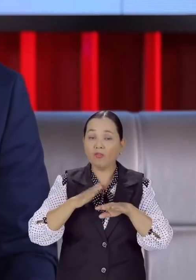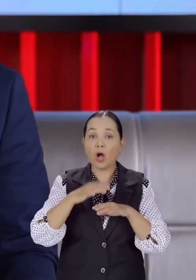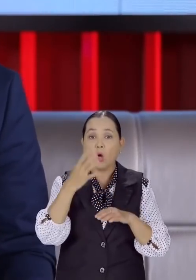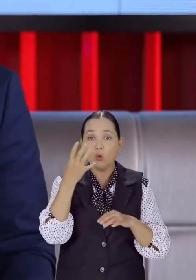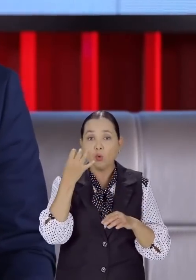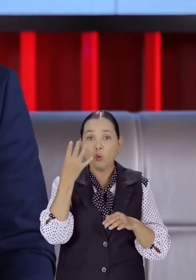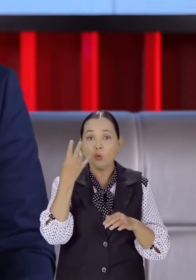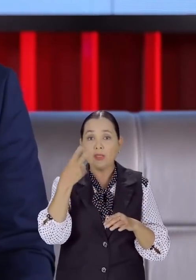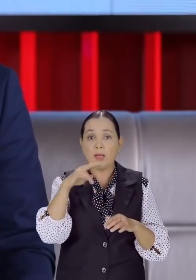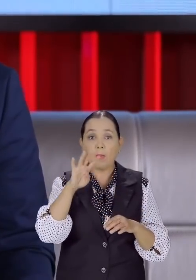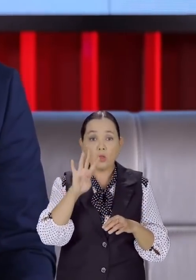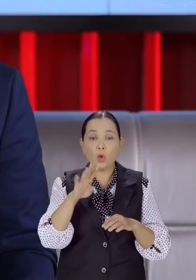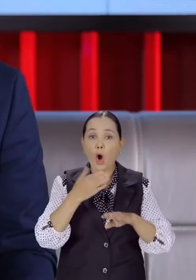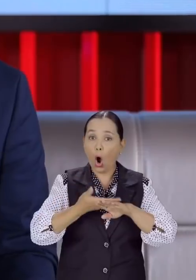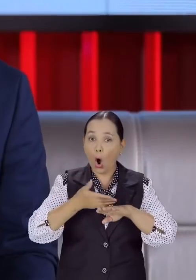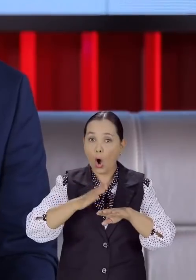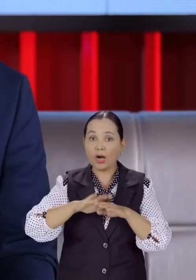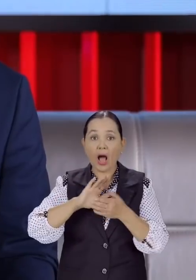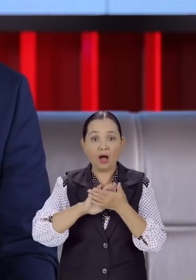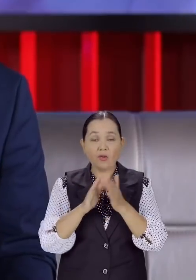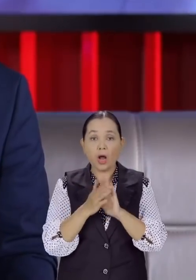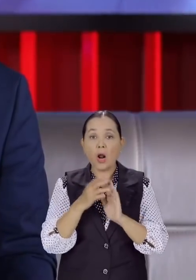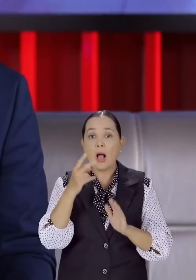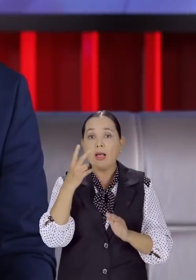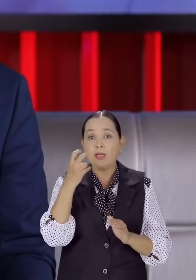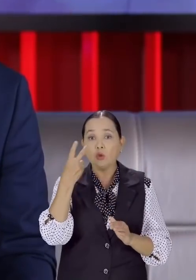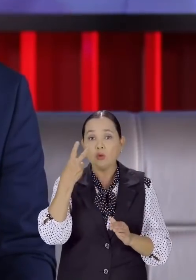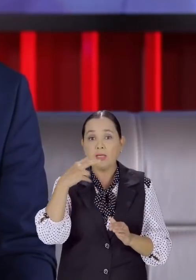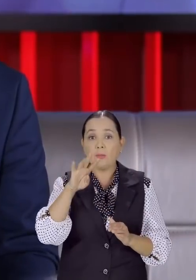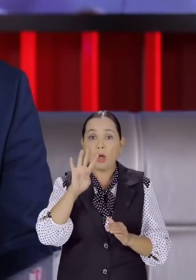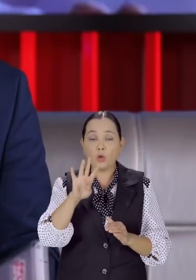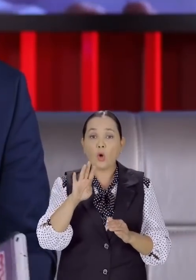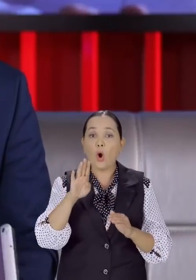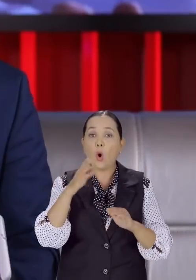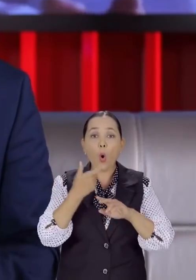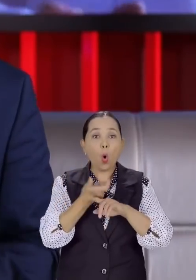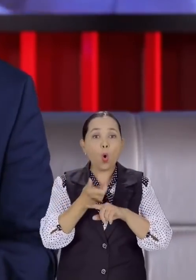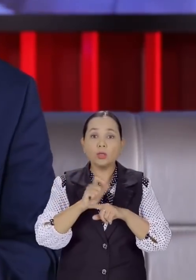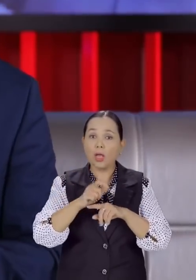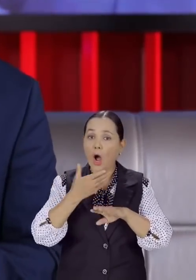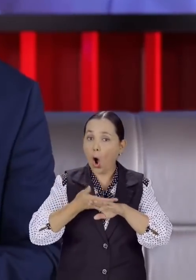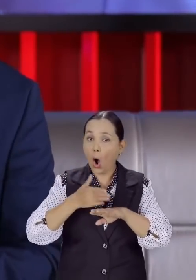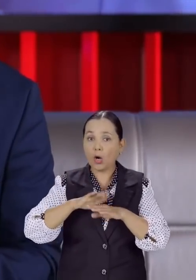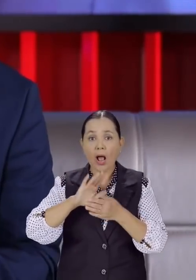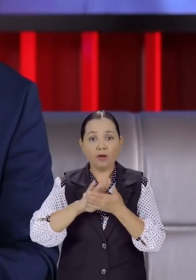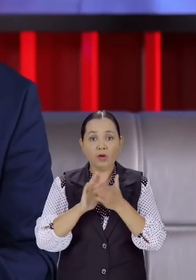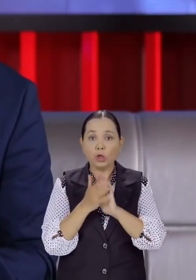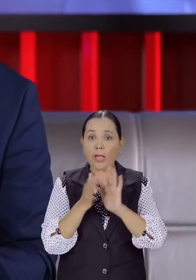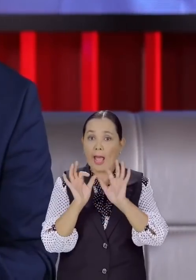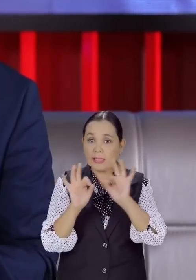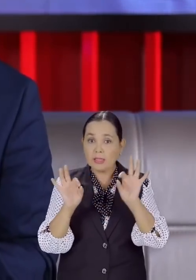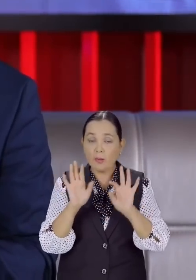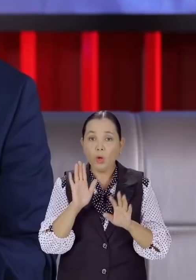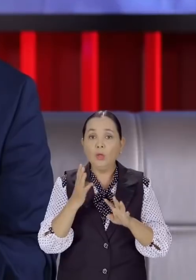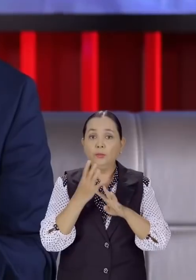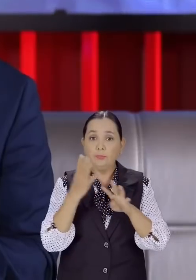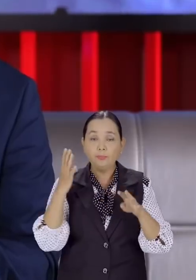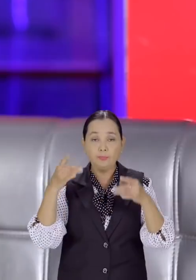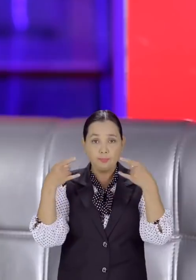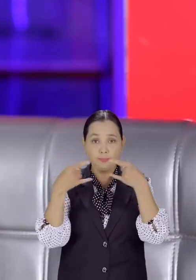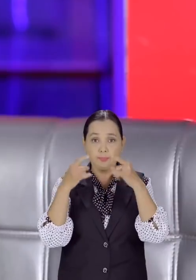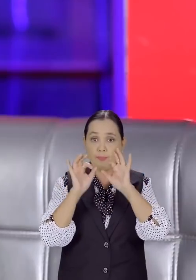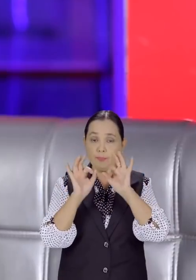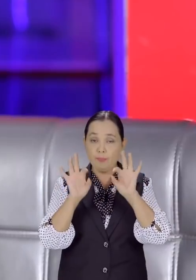ahvolda, 424 nafari og'ir ahvolda, 224 nafari esa o'ta og'ir ahvolda ekanligi aytilmoqda.